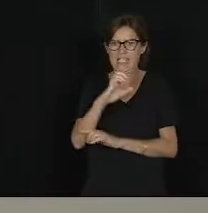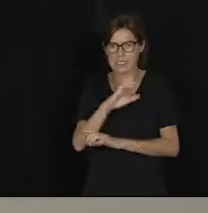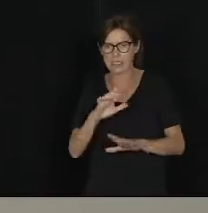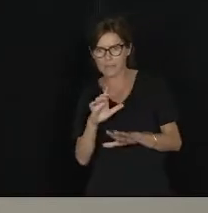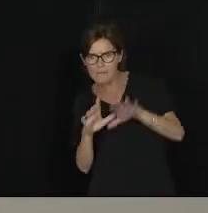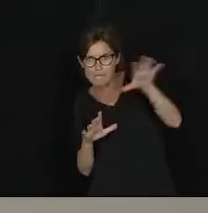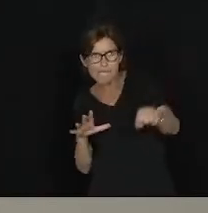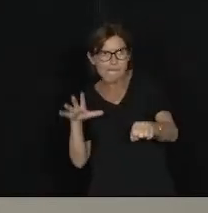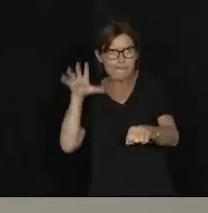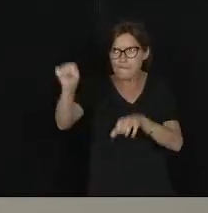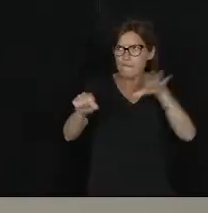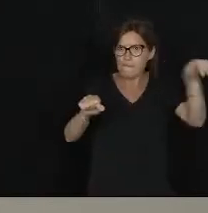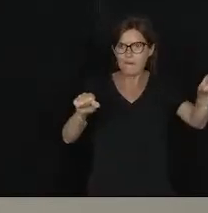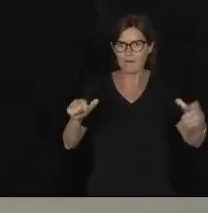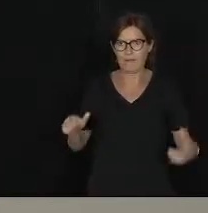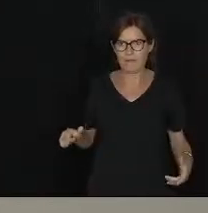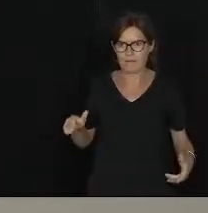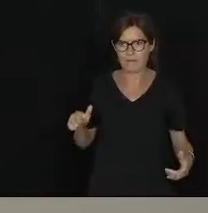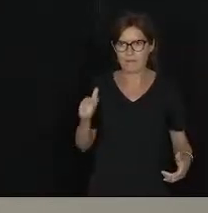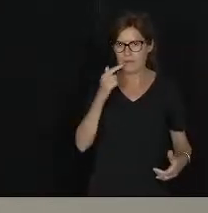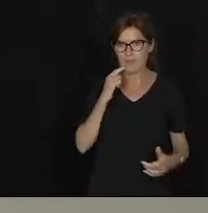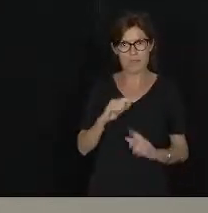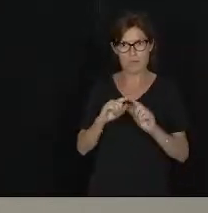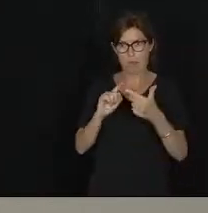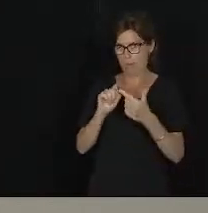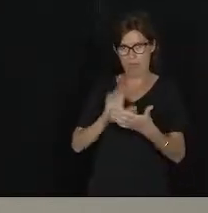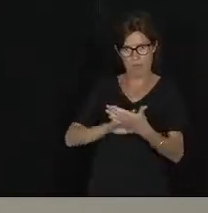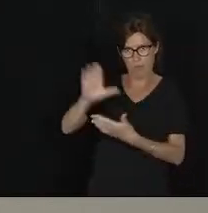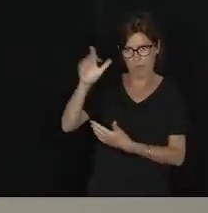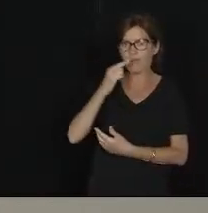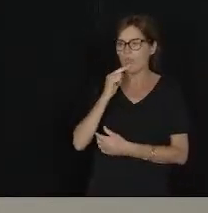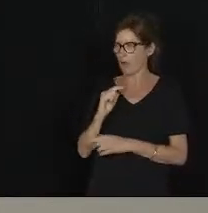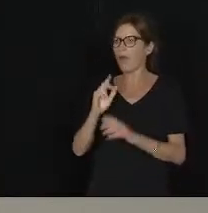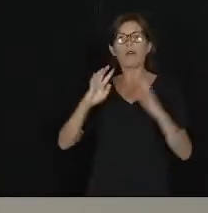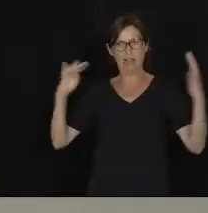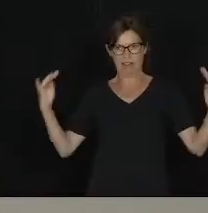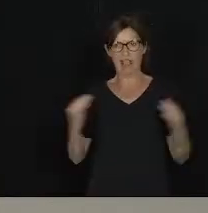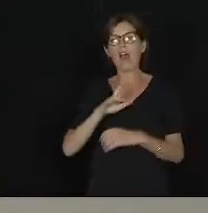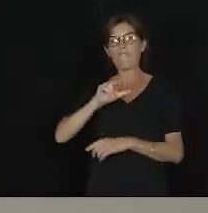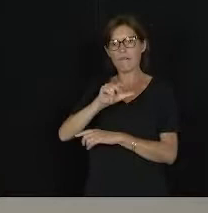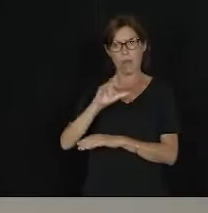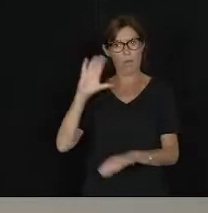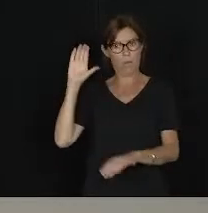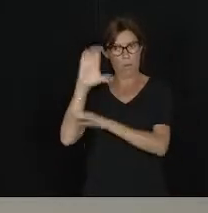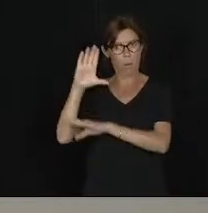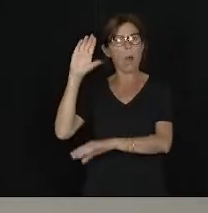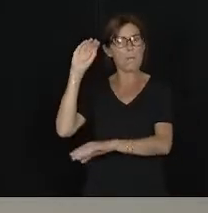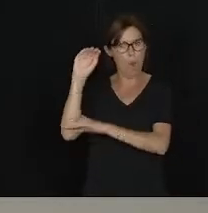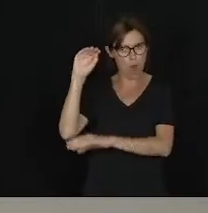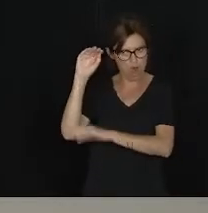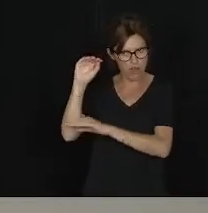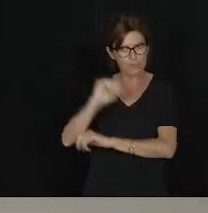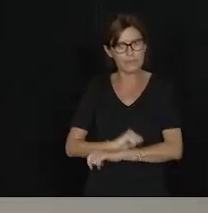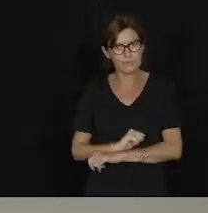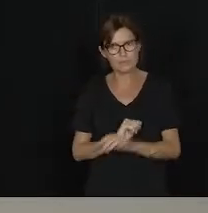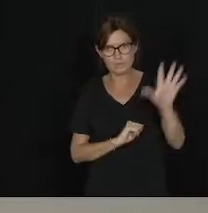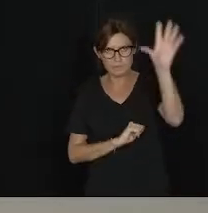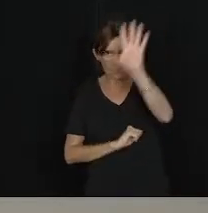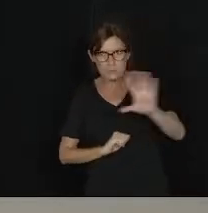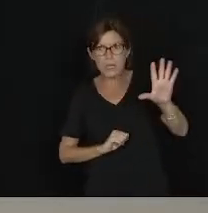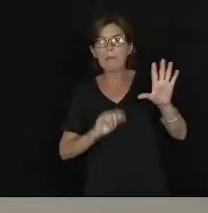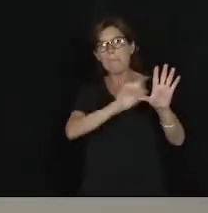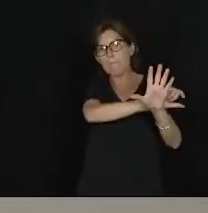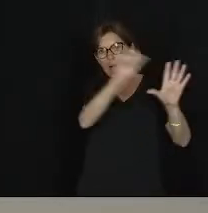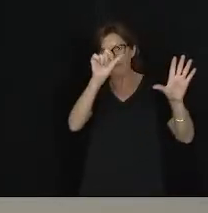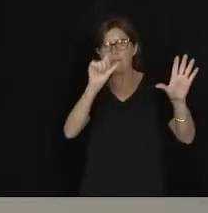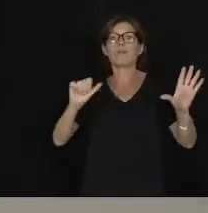la promesse de guerres qui doivent être mises en place, d'abord contre la Pologne, ensuite, vous le verrez plus tard, contre